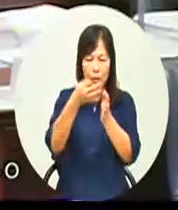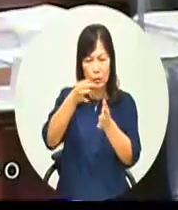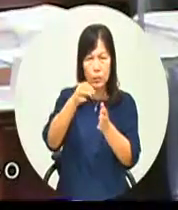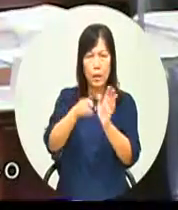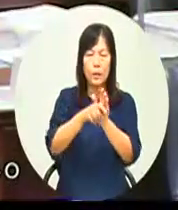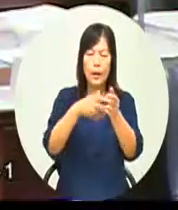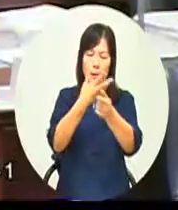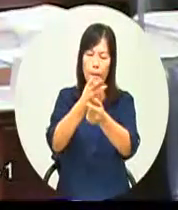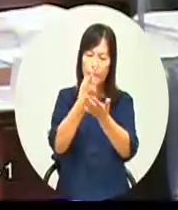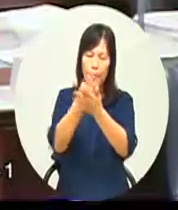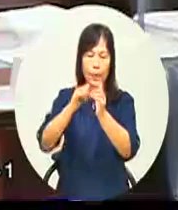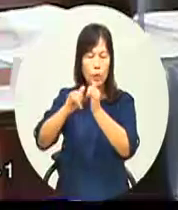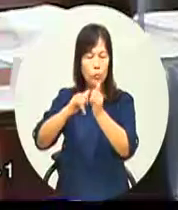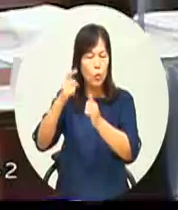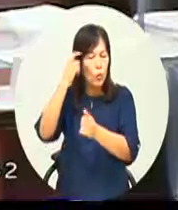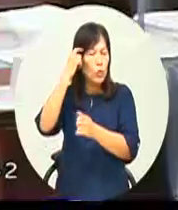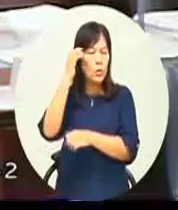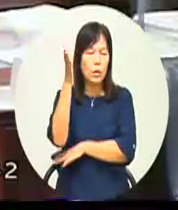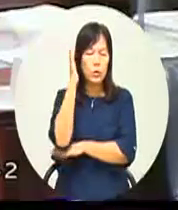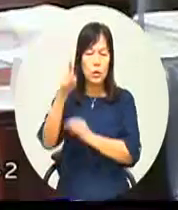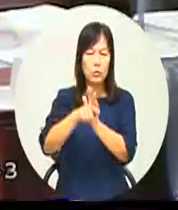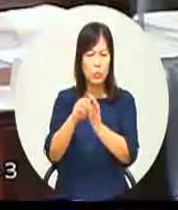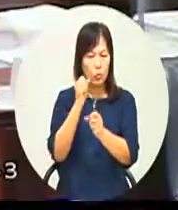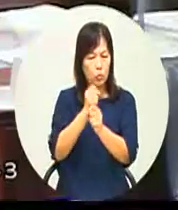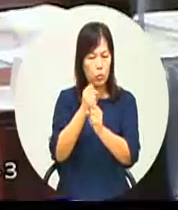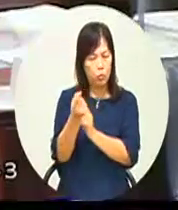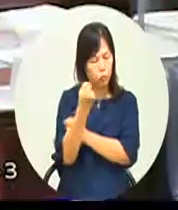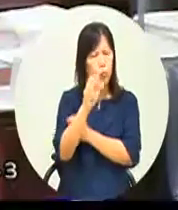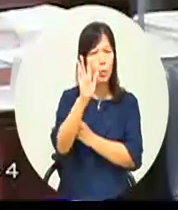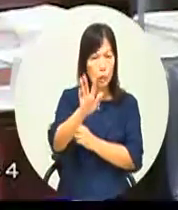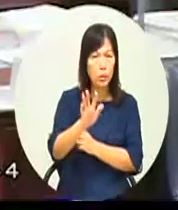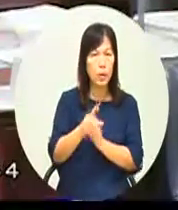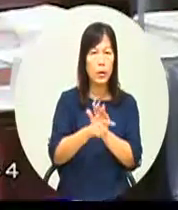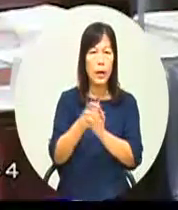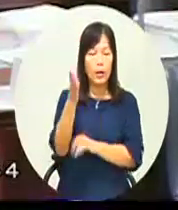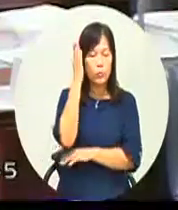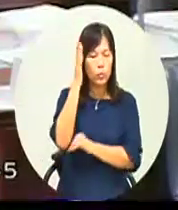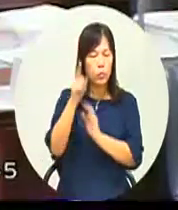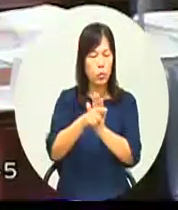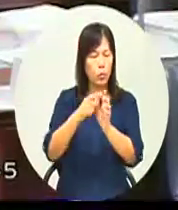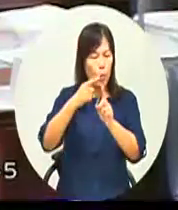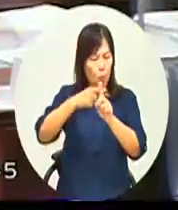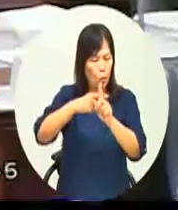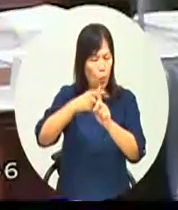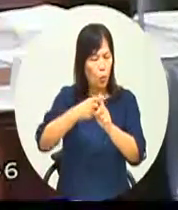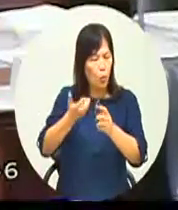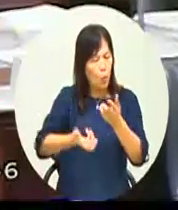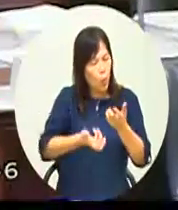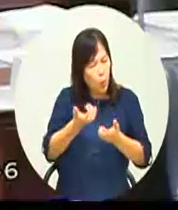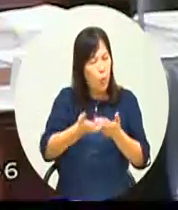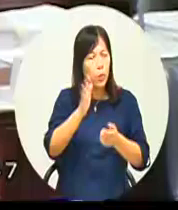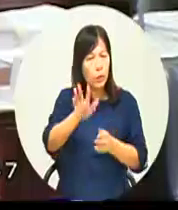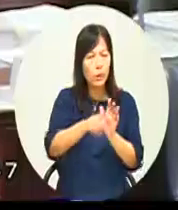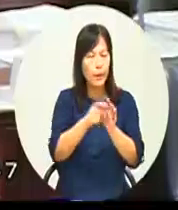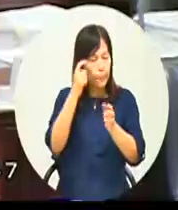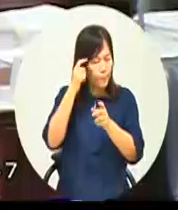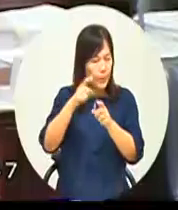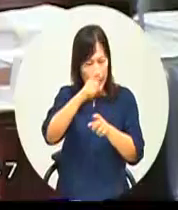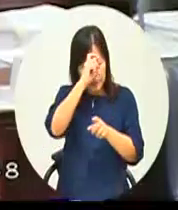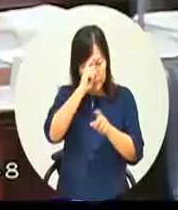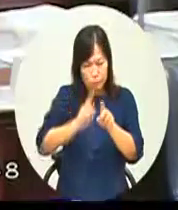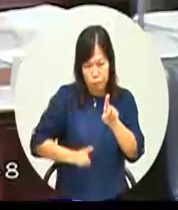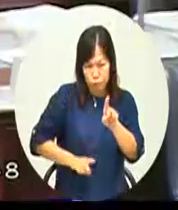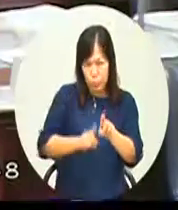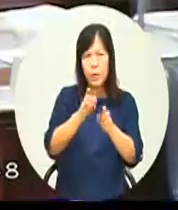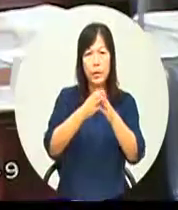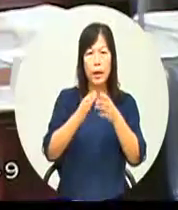市民朋友感觉到这个政府的施政是用心，让他们感觉到这个政府是有温度的。我觉得这是我们要追求的，要跳脱那个